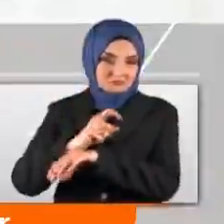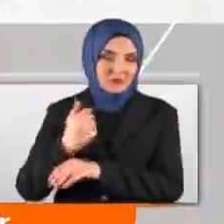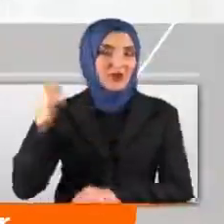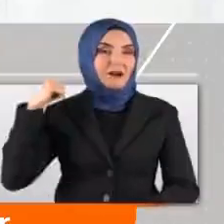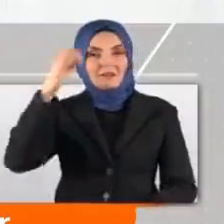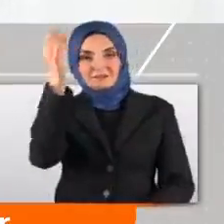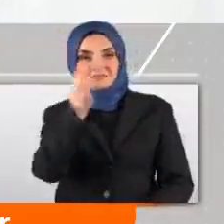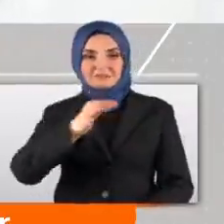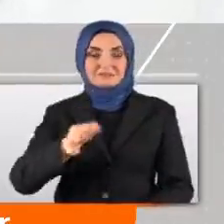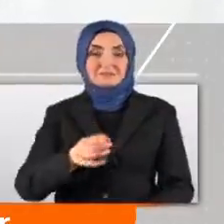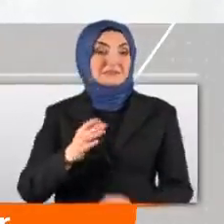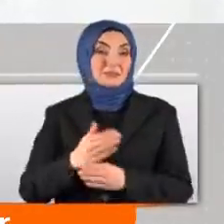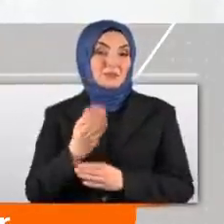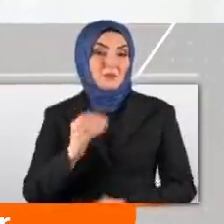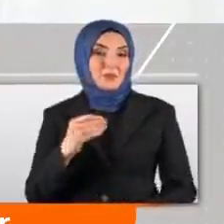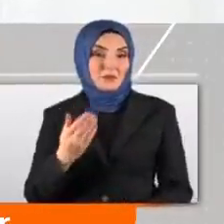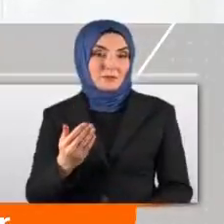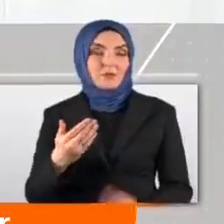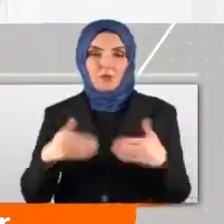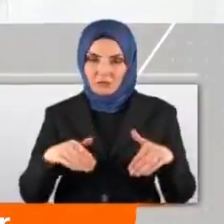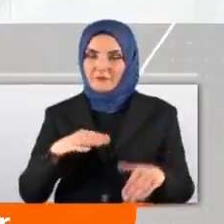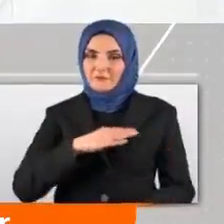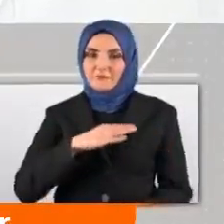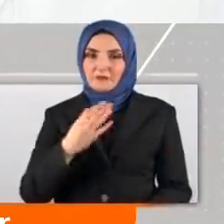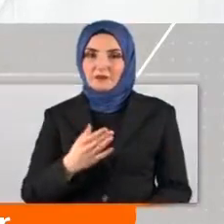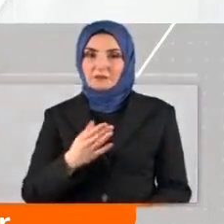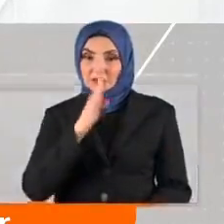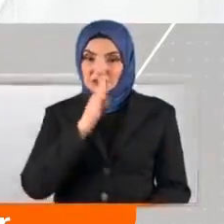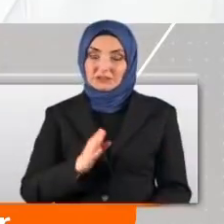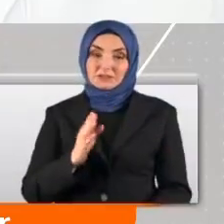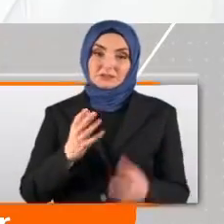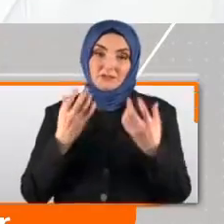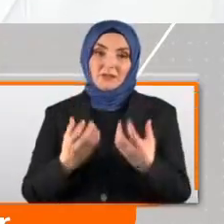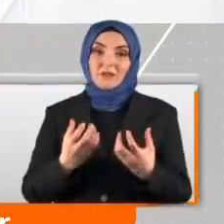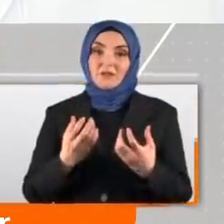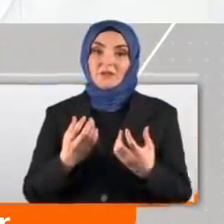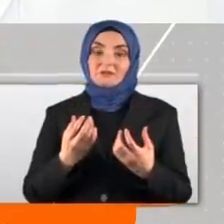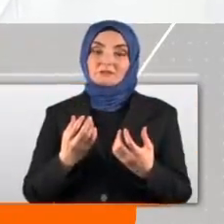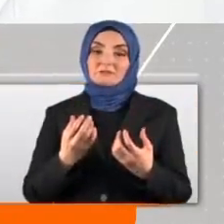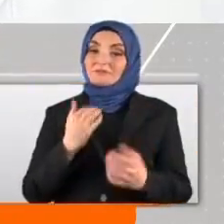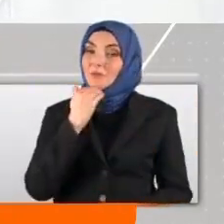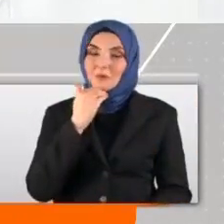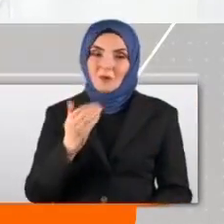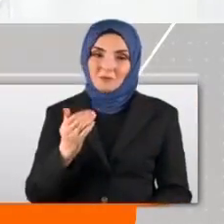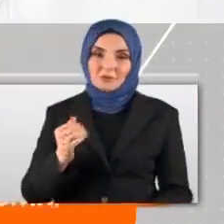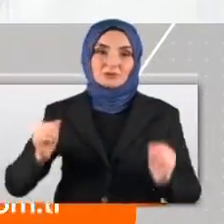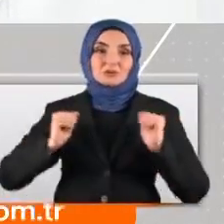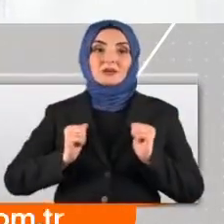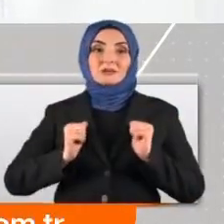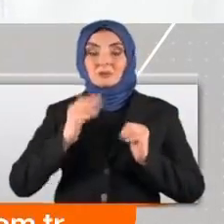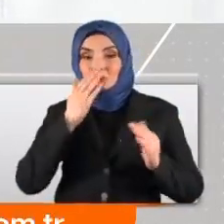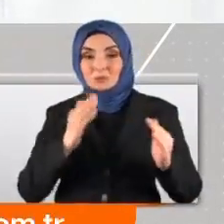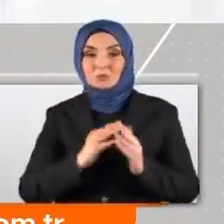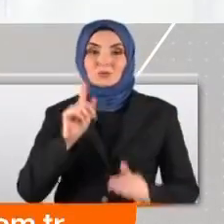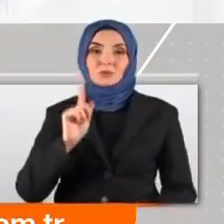açabiliyor. Önlemi var mı? Tabii ki var. Bir kere çok ciddi ağırlık olmayacak çantada. Çantanın uygun olması lazım, yani ergonomik olması lazım.